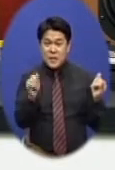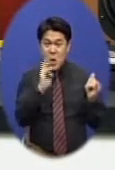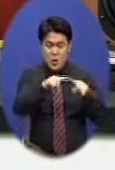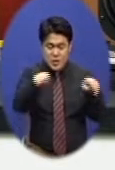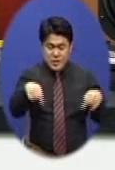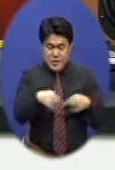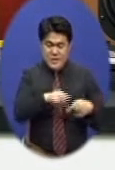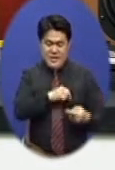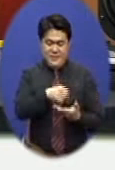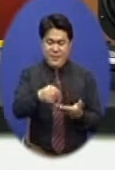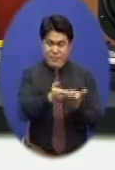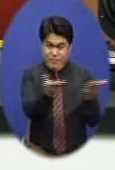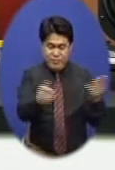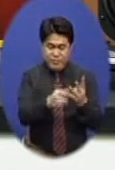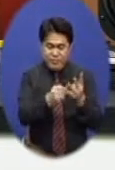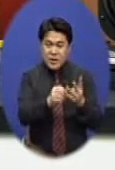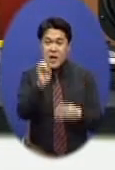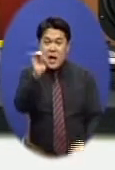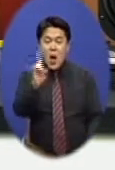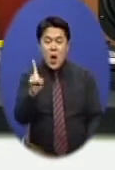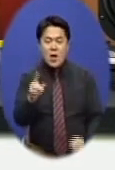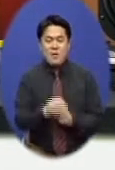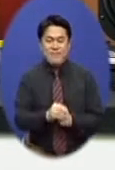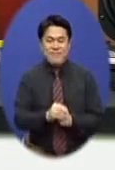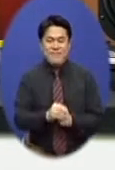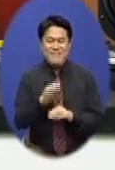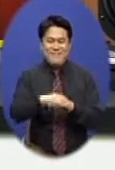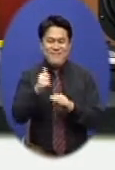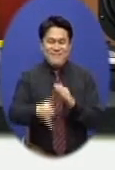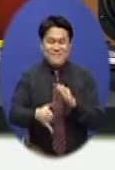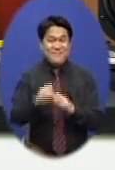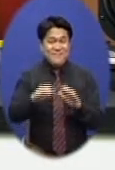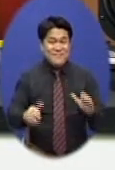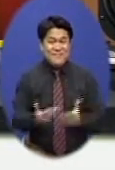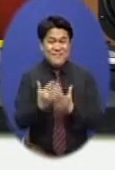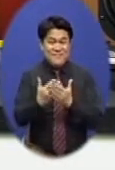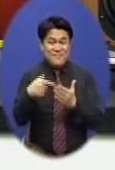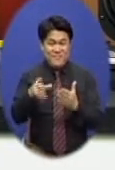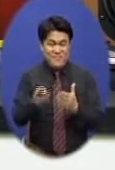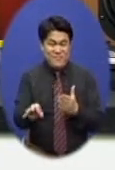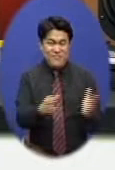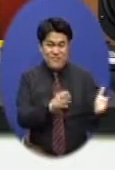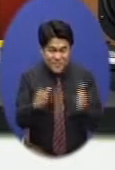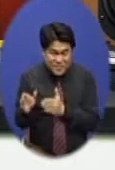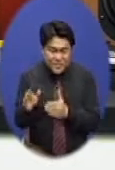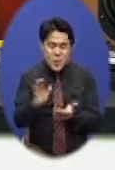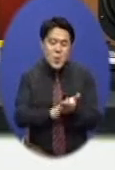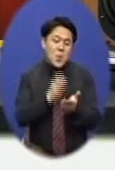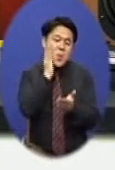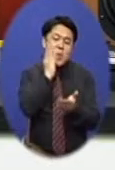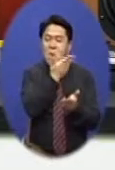CD를 드리고요. 그럴까요? 그리고 나머지 한 분에게는요. 네. 이 농촌진흥청에서 드리고 있는 화장품 세트를